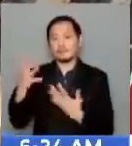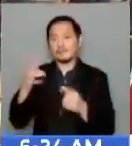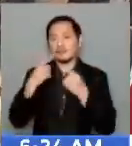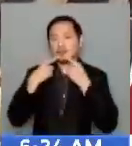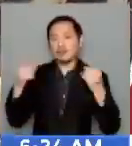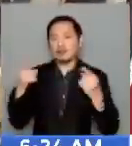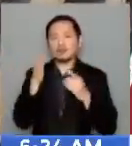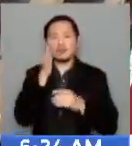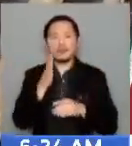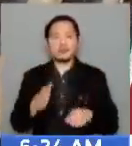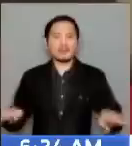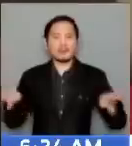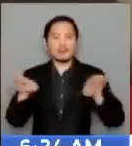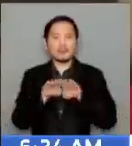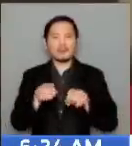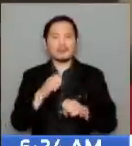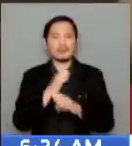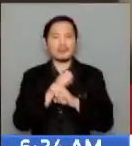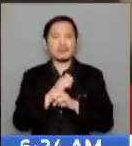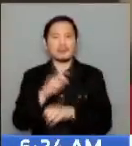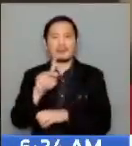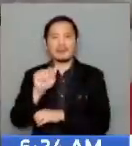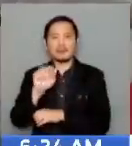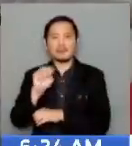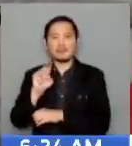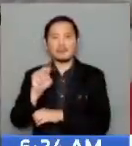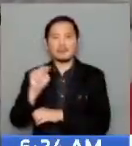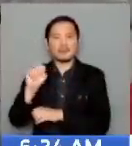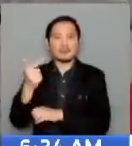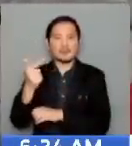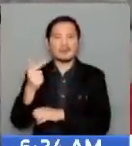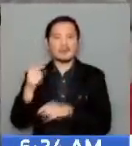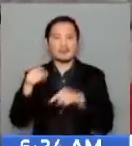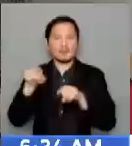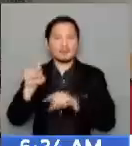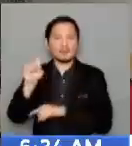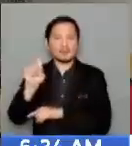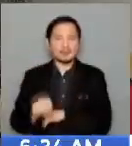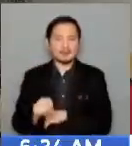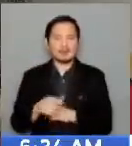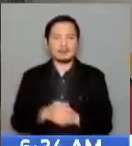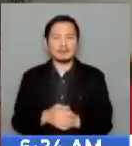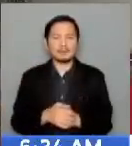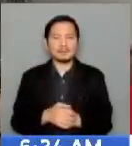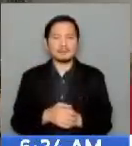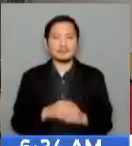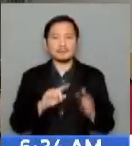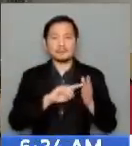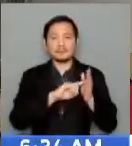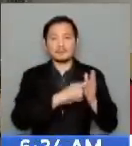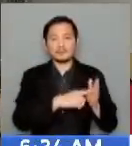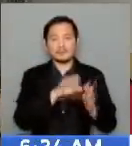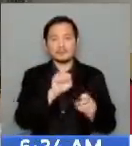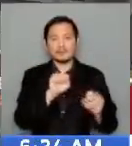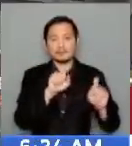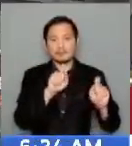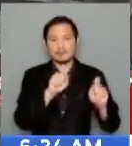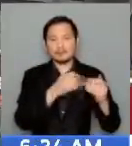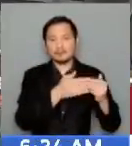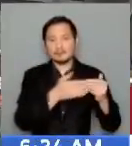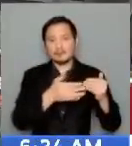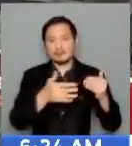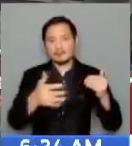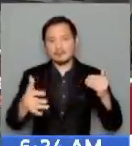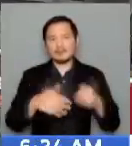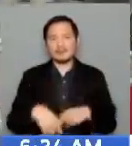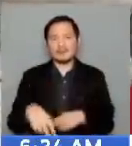ng EDSA Kamuning southbound. Simula nga po yan sa Sabado, alas 6 ng umaga. Tatagal po yan ng 30 araw. At para bigyan pa tayo ng